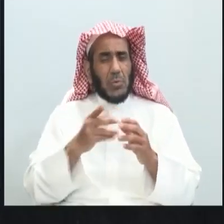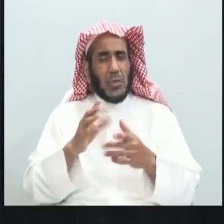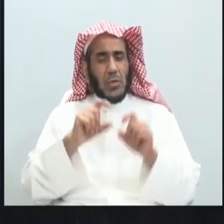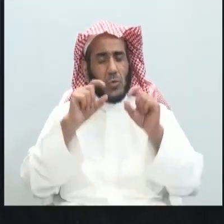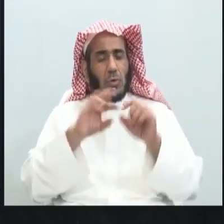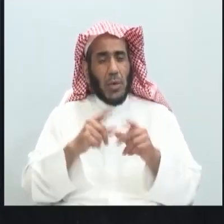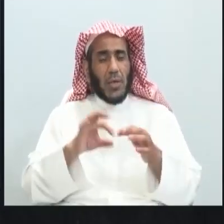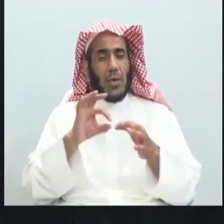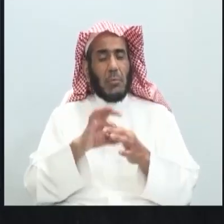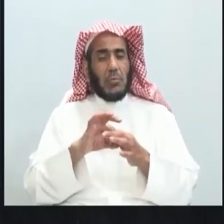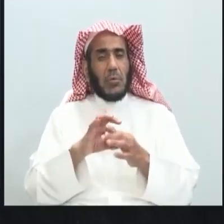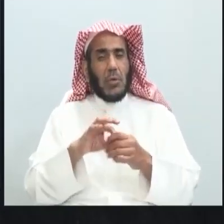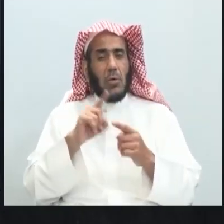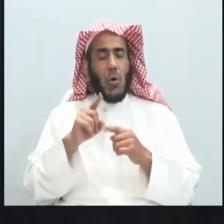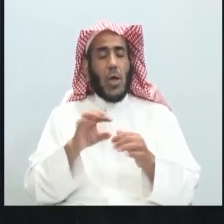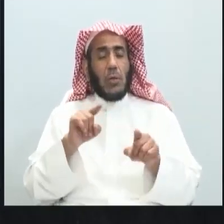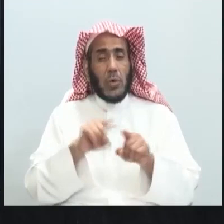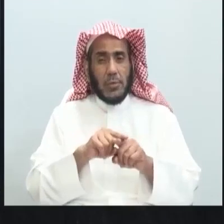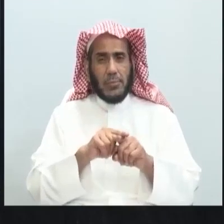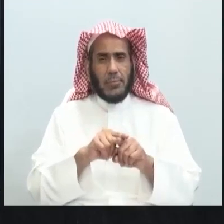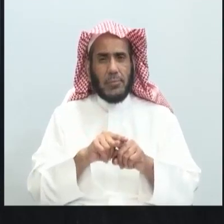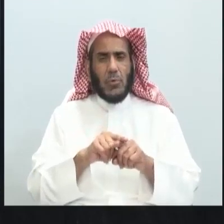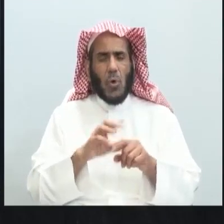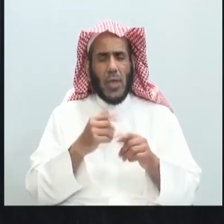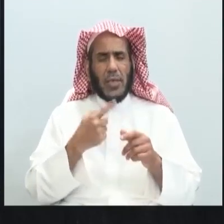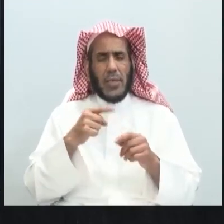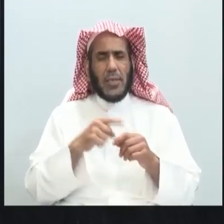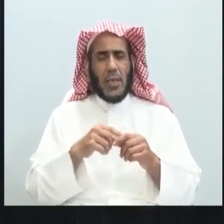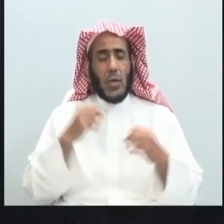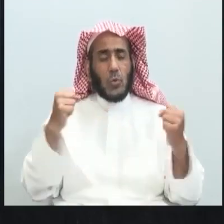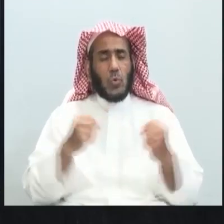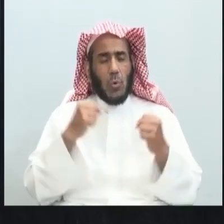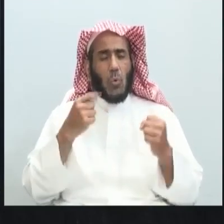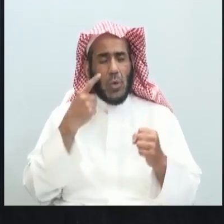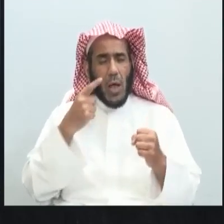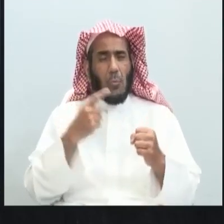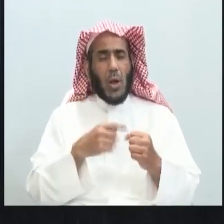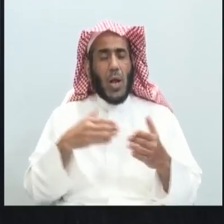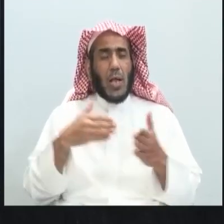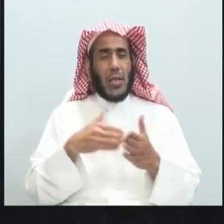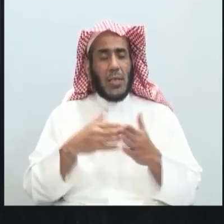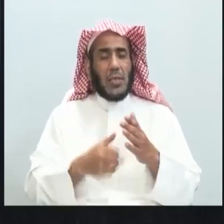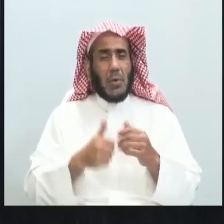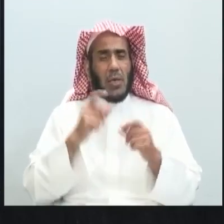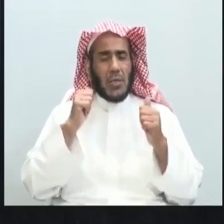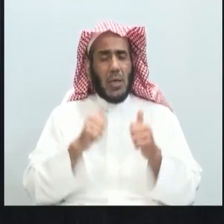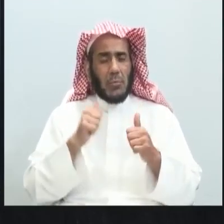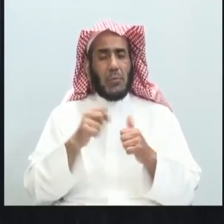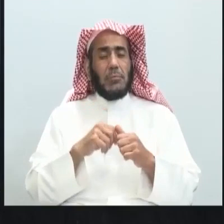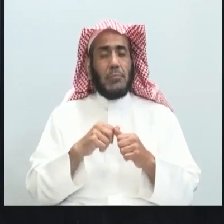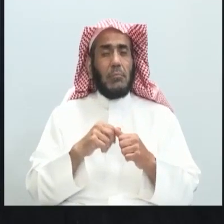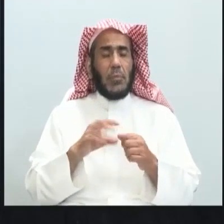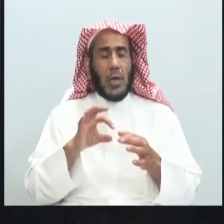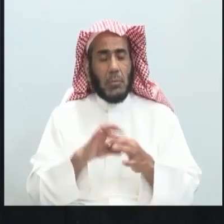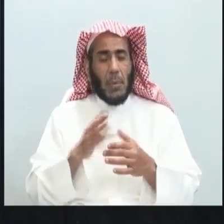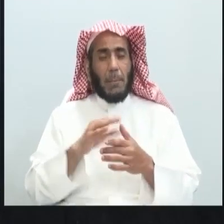بهذا الرابط وهذه المناسبه وهذا يحتاج الى دربه وتامل حتى يتمكن الطالب والطالبه من